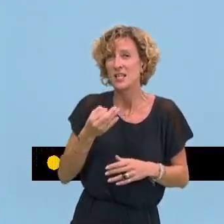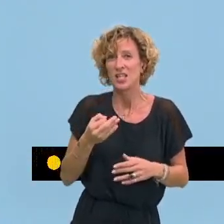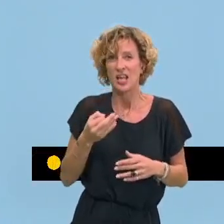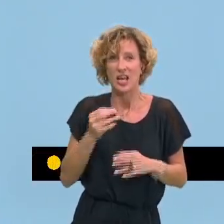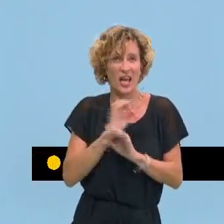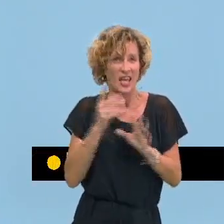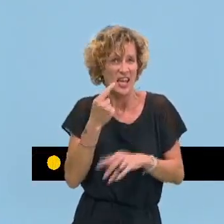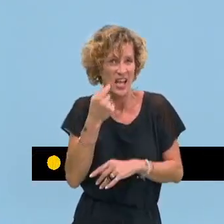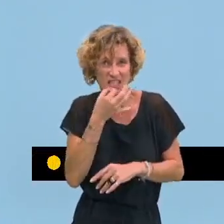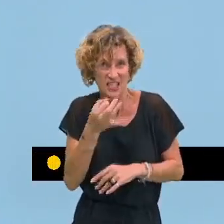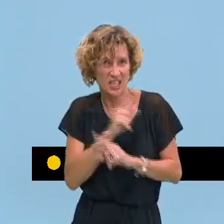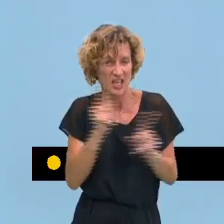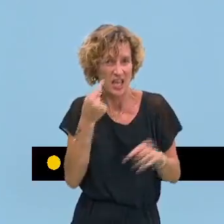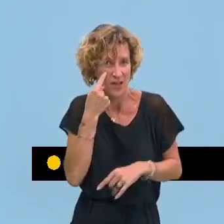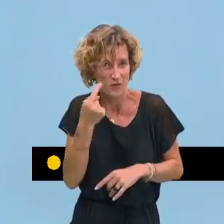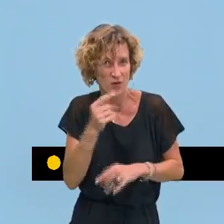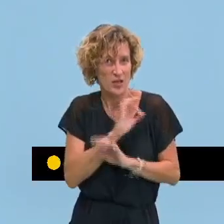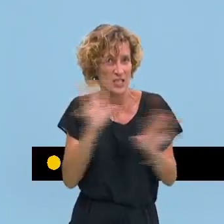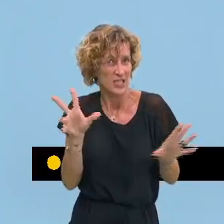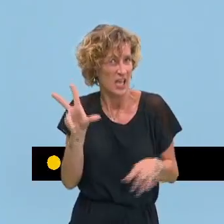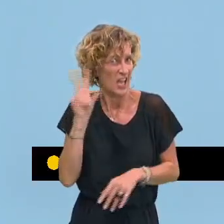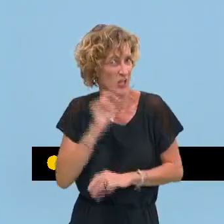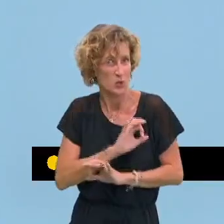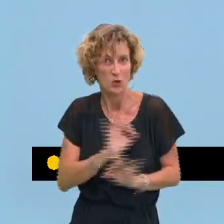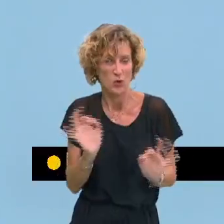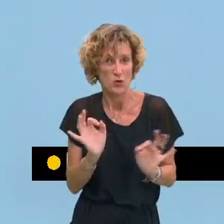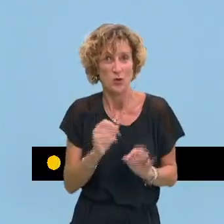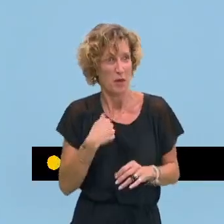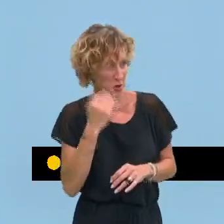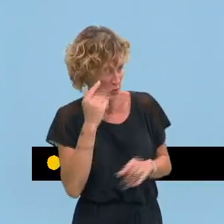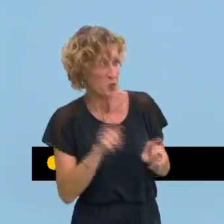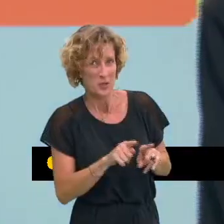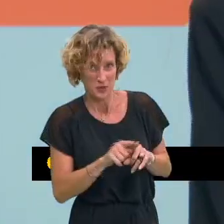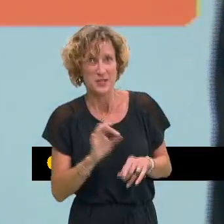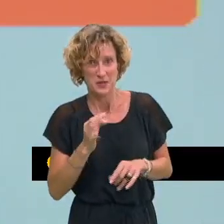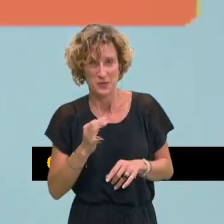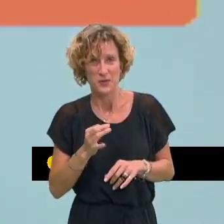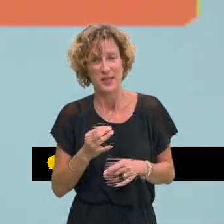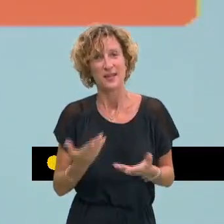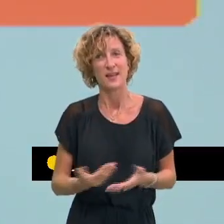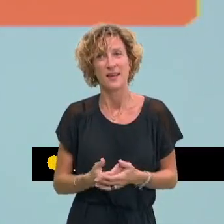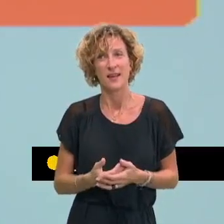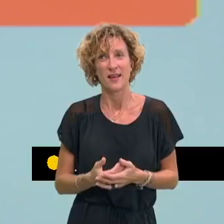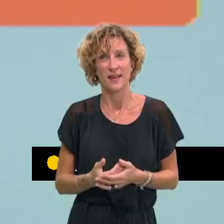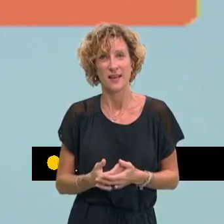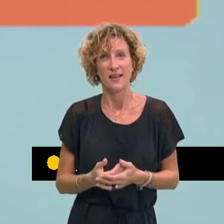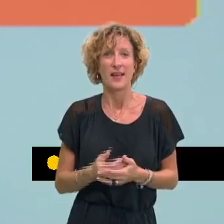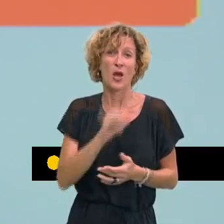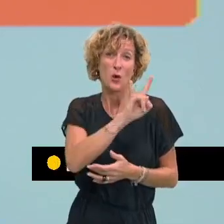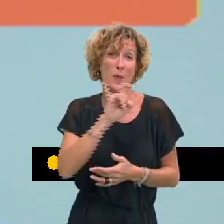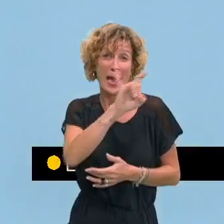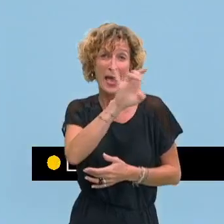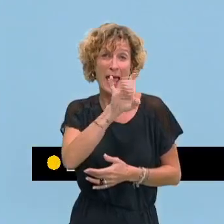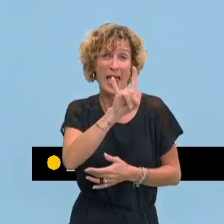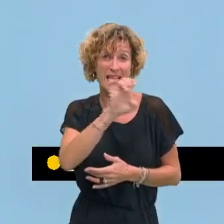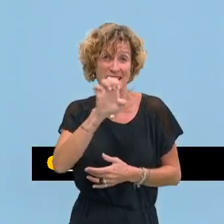j'ai rien vu, j'ai rien entendu », je connais aussi, hein. Hubert S, évidemment. Bien sûr,